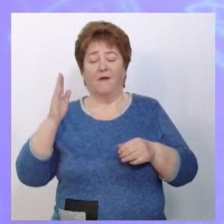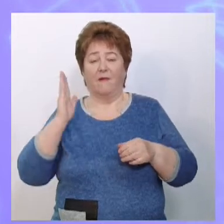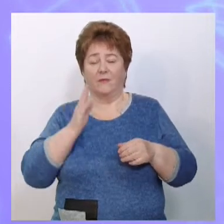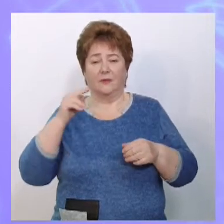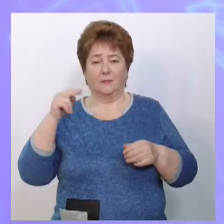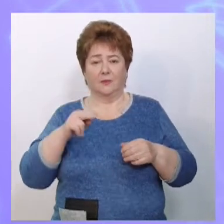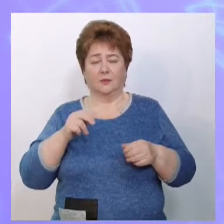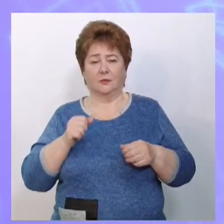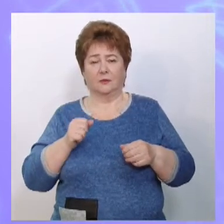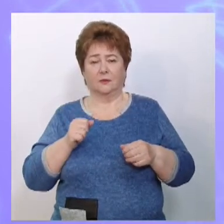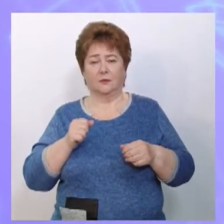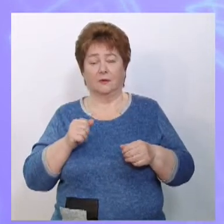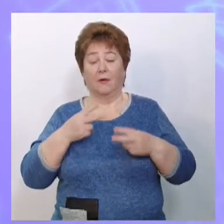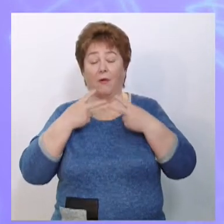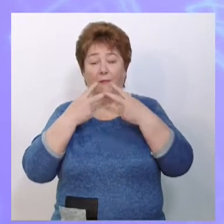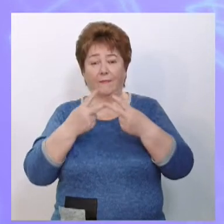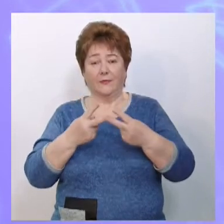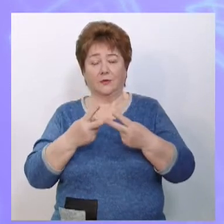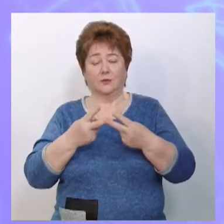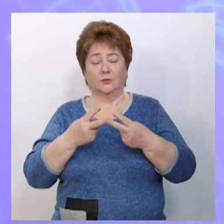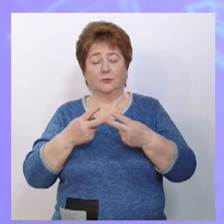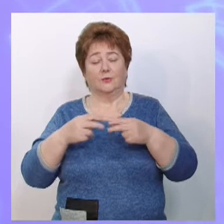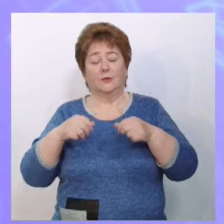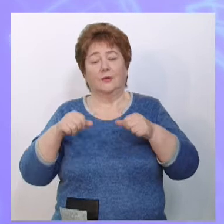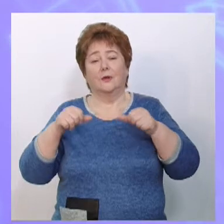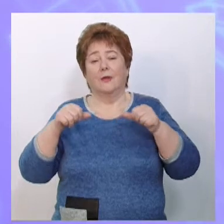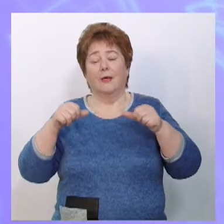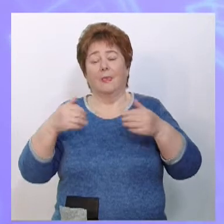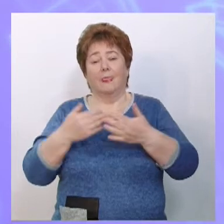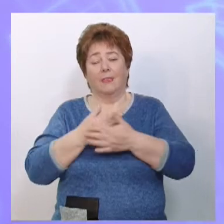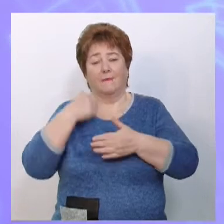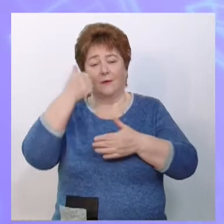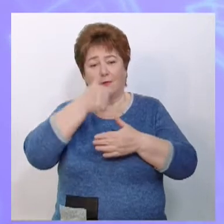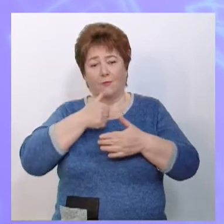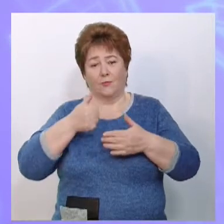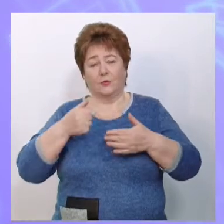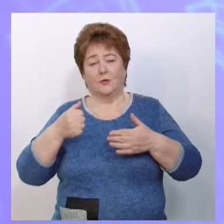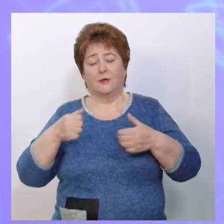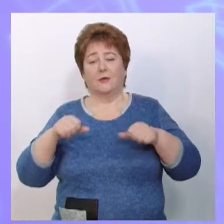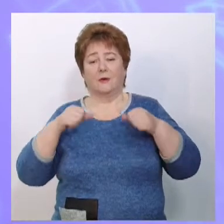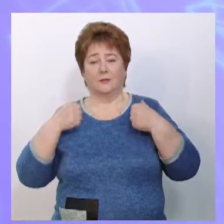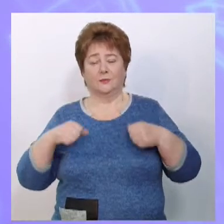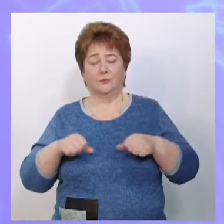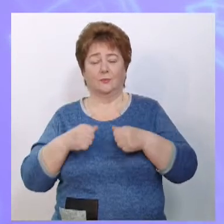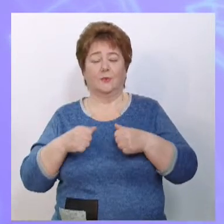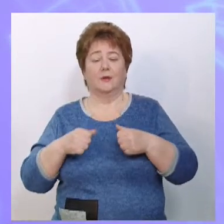Винительный падеж. Вижу новогодние костюмы, праздничные костюмы.